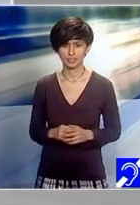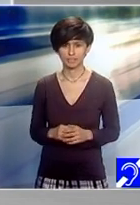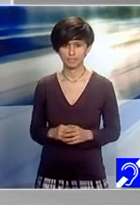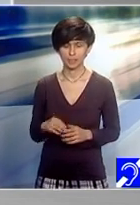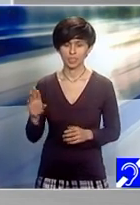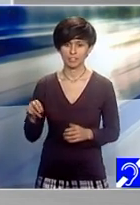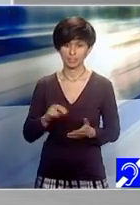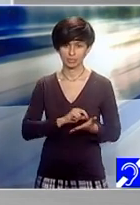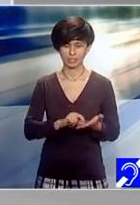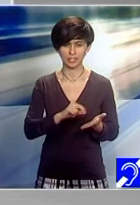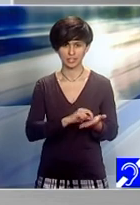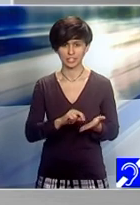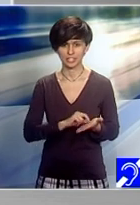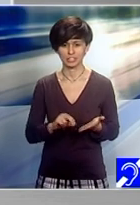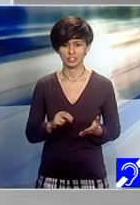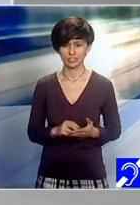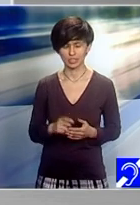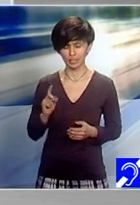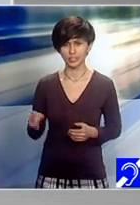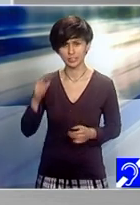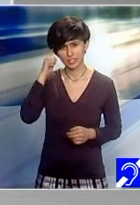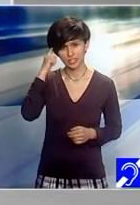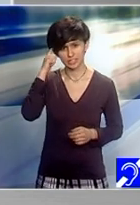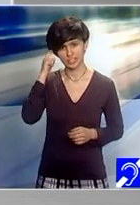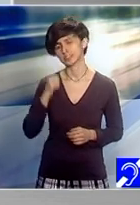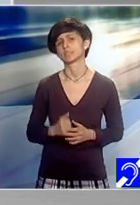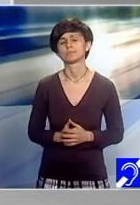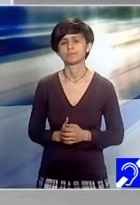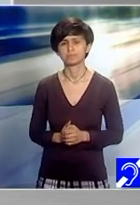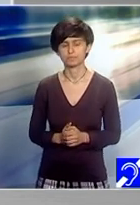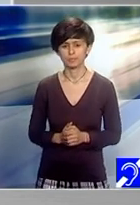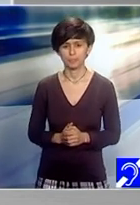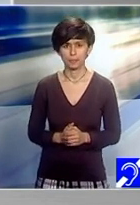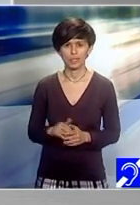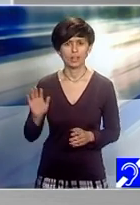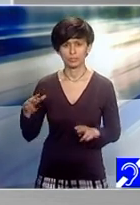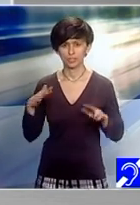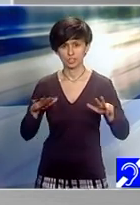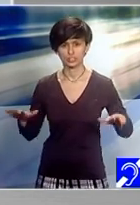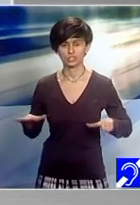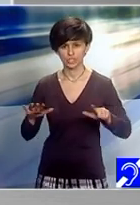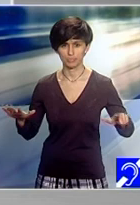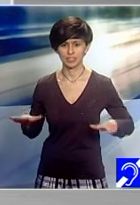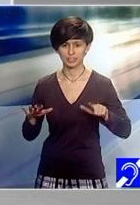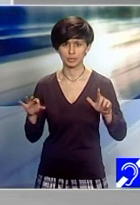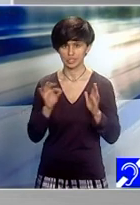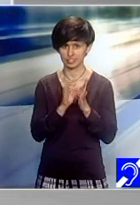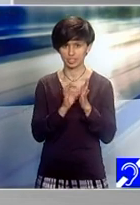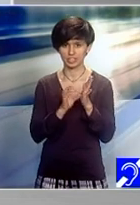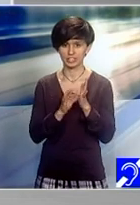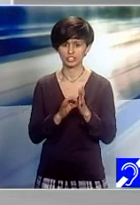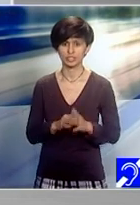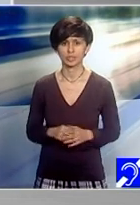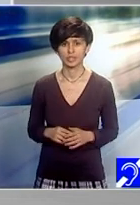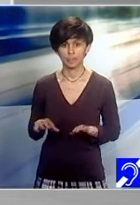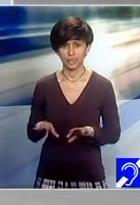trebuia să o descifreze, care ducea la indiciul numărul 2. Și au avut 17 indicii până ajunge să descoperi ce s-a întâmplat cu fanfara dispărută.